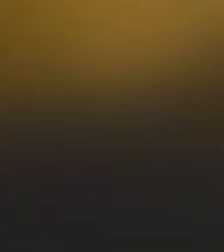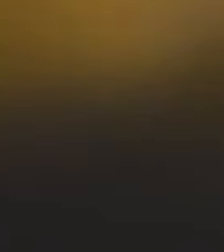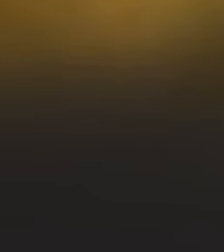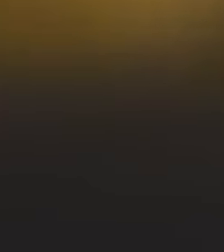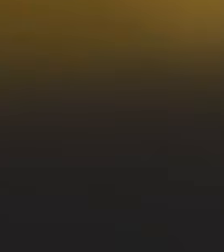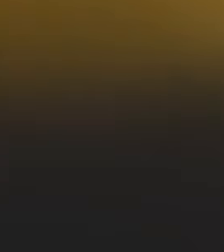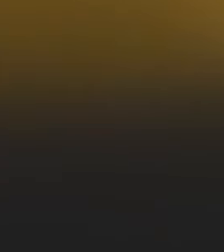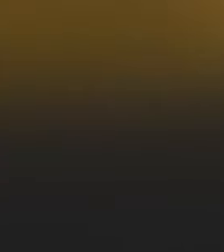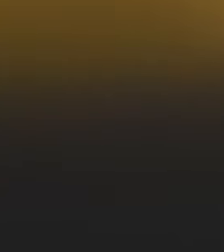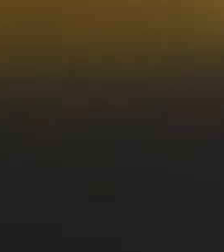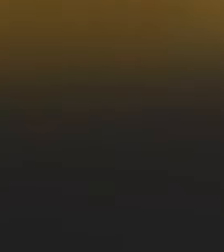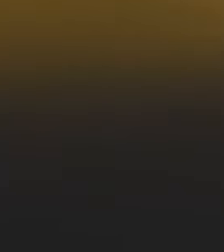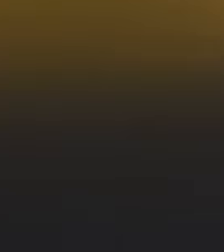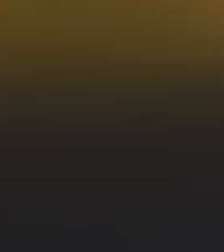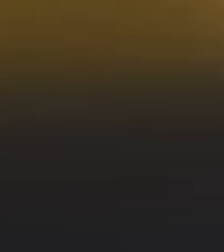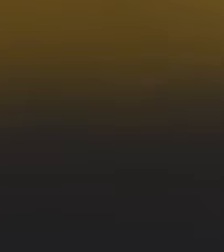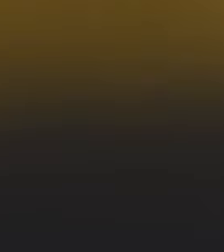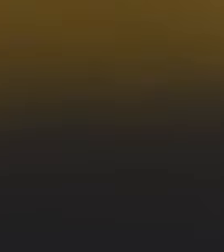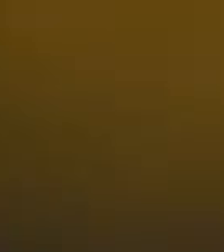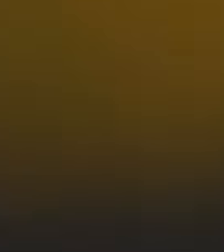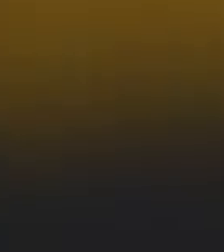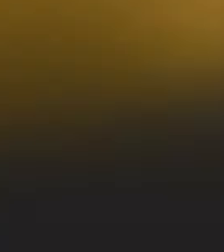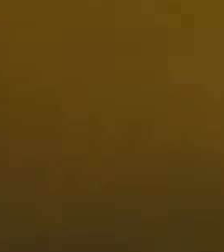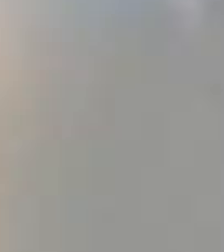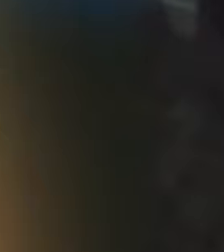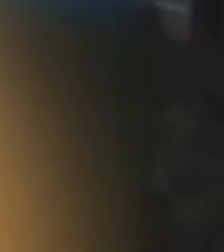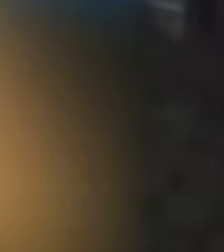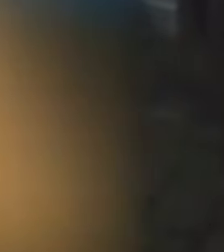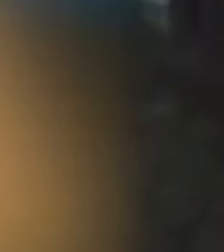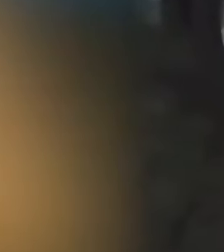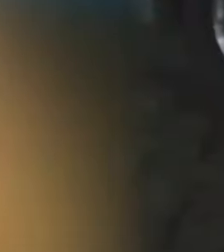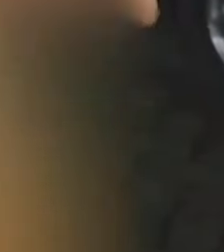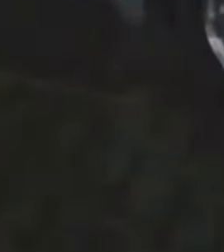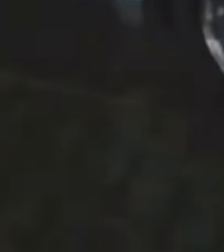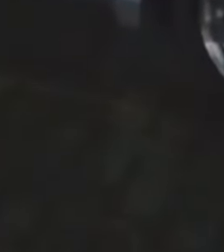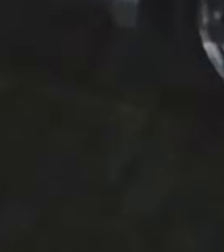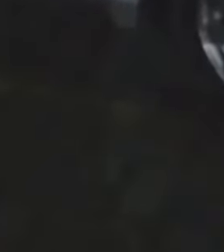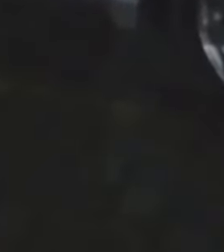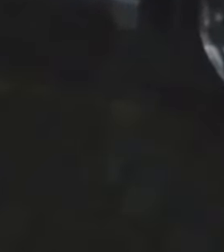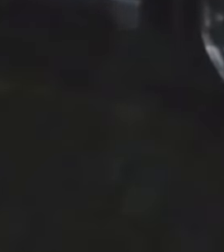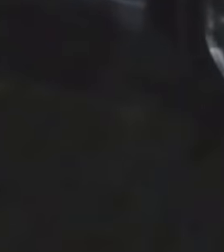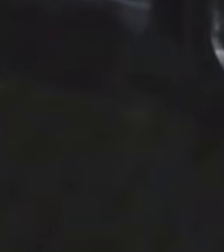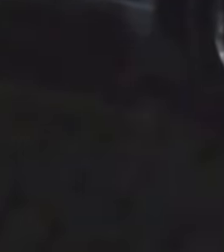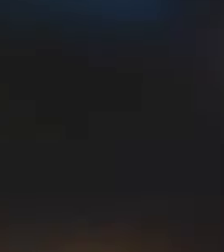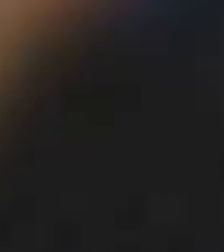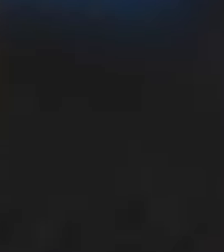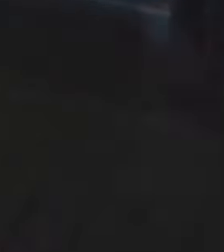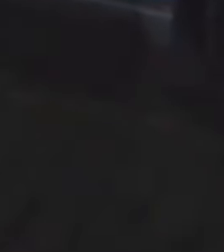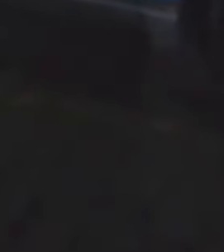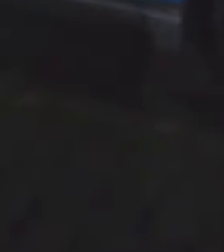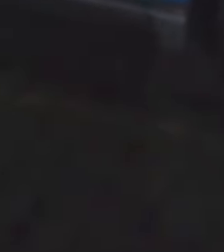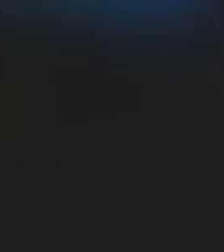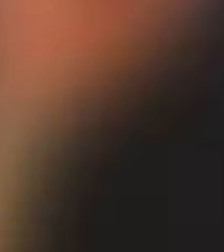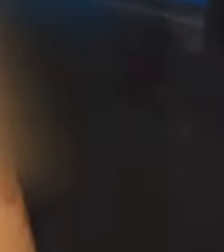korban ditemukan terkapar dan langsung dilarikan warga ke rumah sakit. Ayo, Bang. Kayak mana ceritanya, Kak? Aku nggak tahu, Bang. Tiba-tiba kata orang